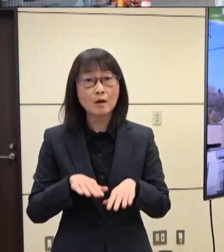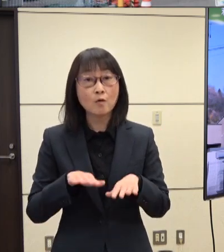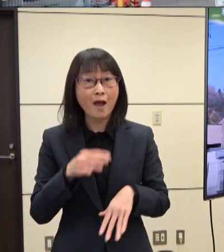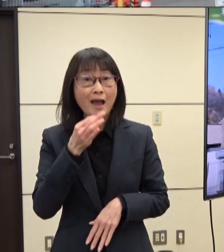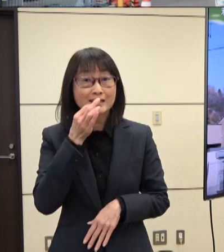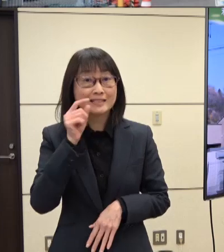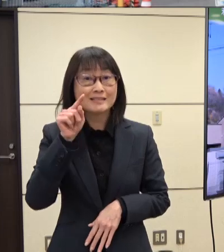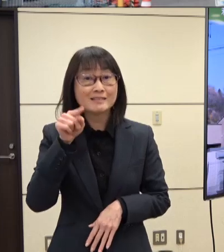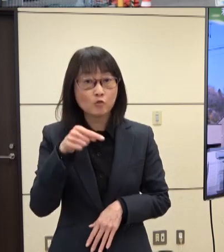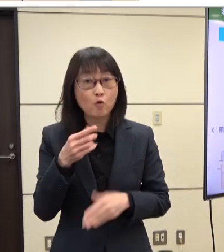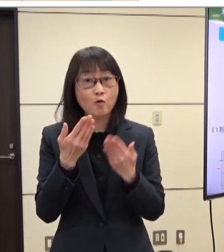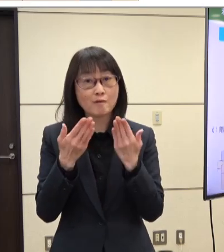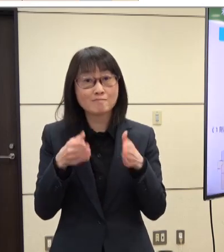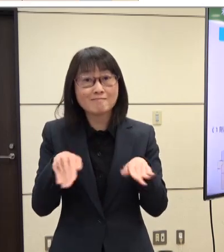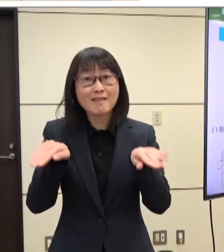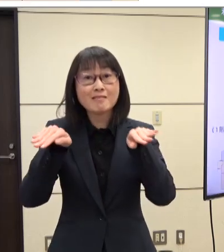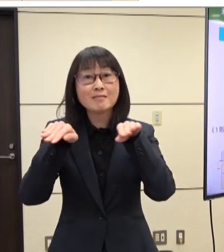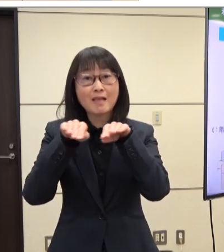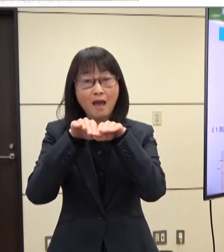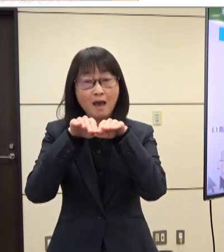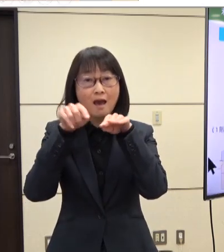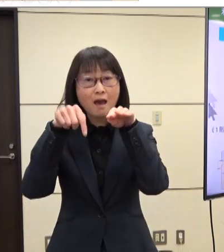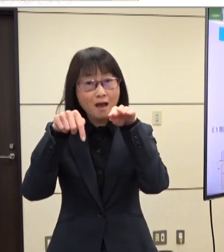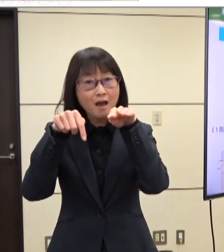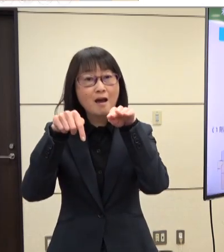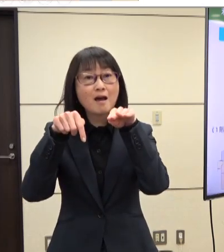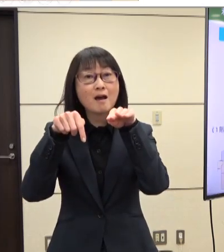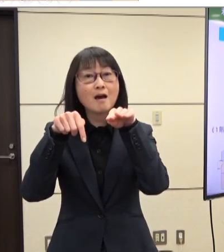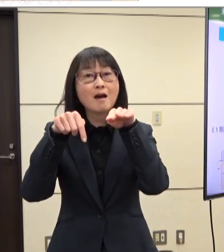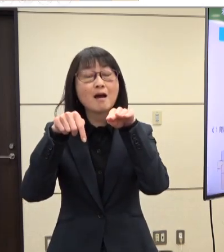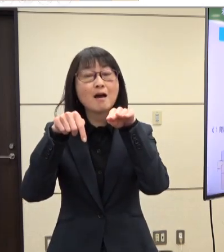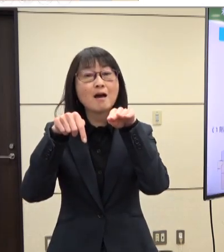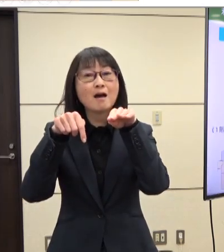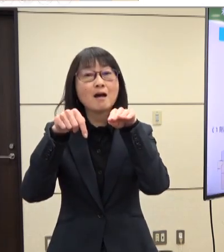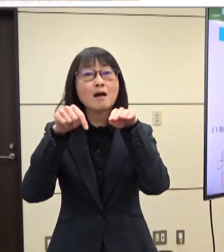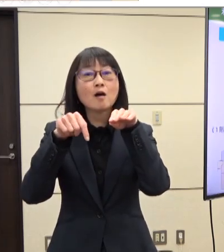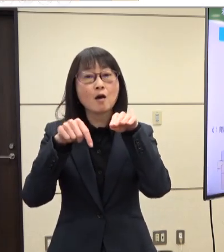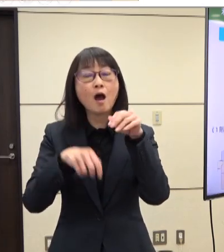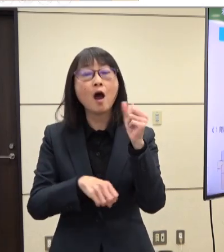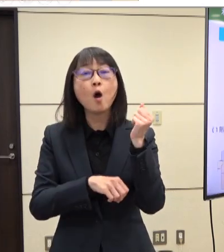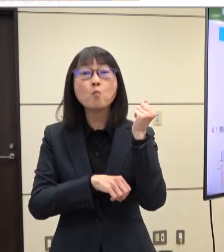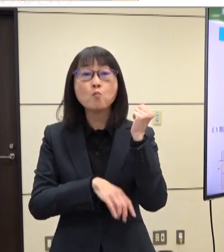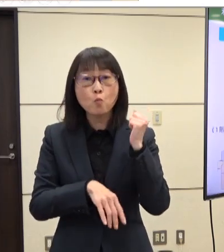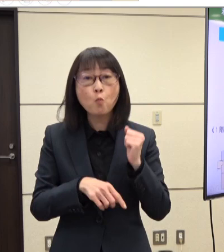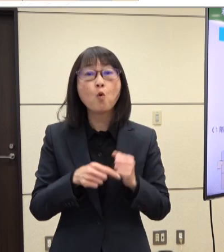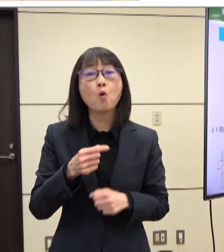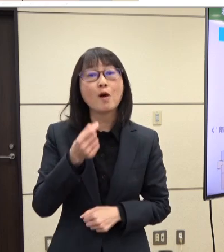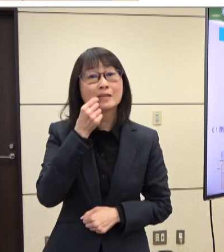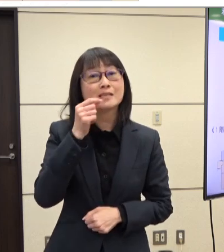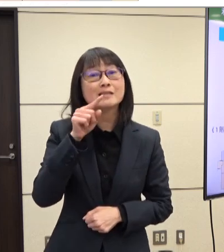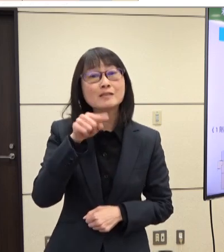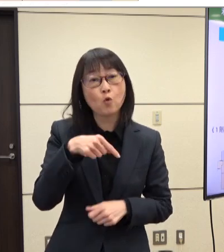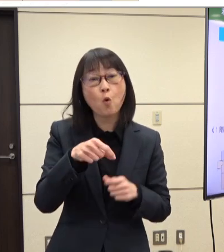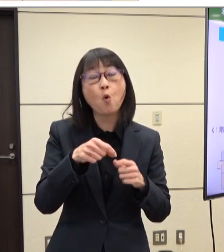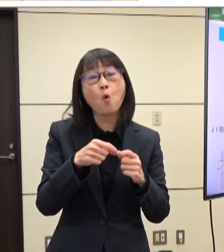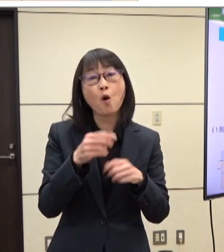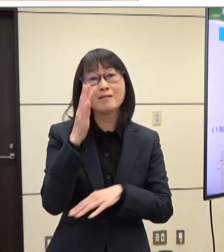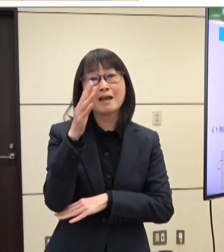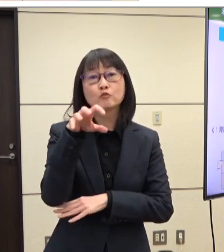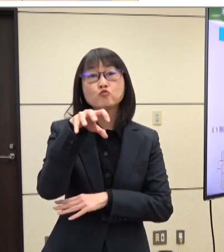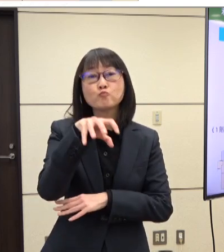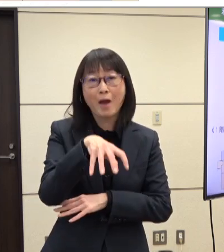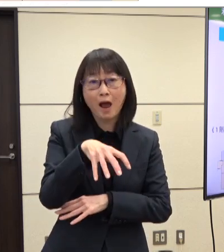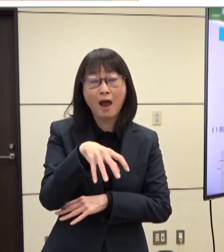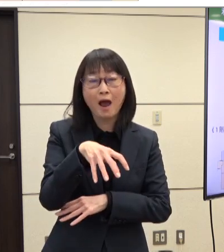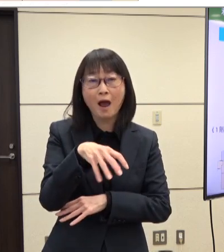の、まあ、内容でありますけども、まあ、ここはもともと飯野町の役場で合併前は使っており